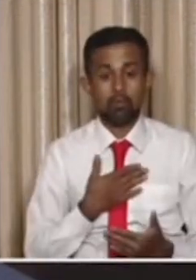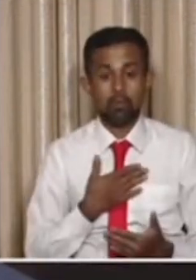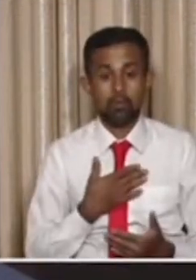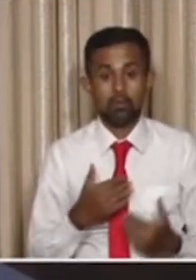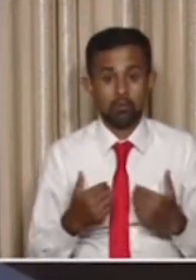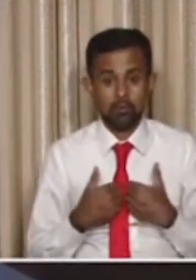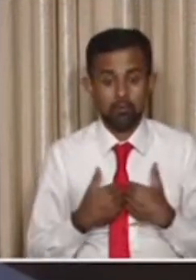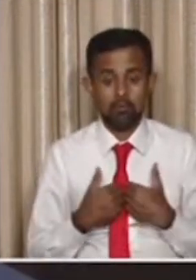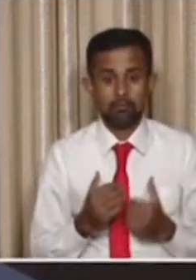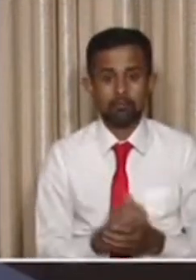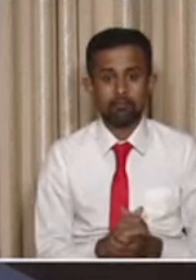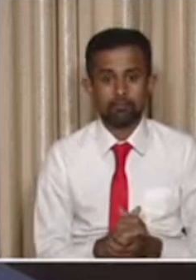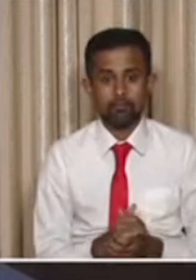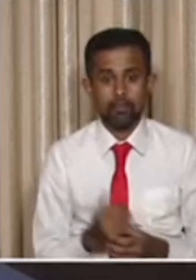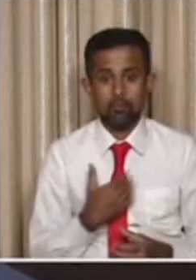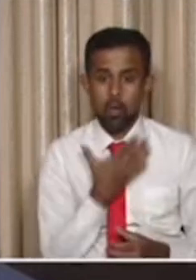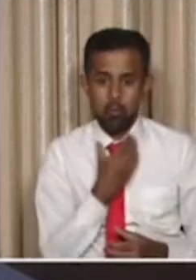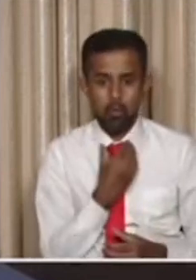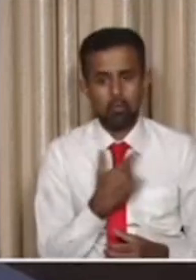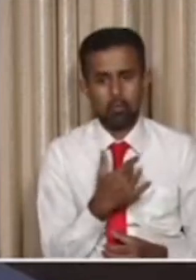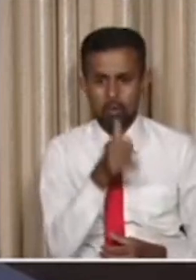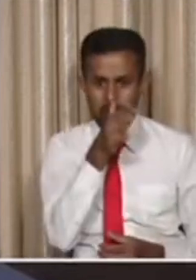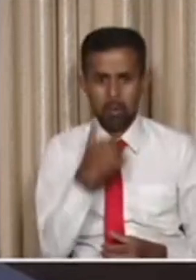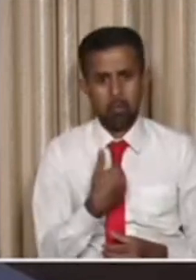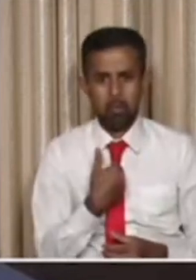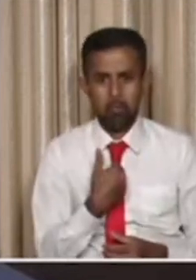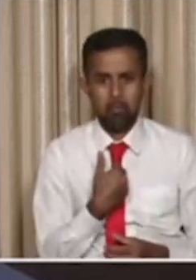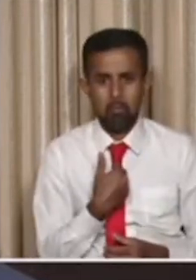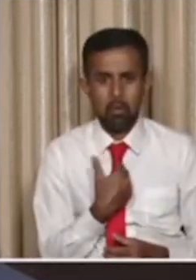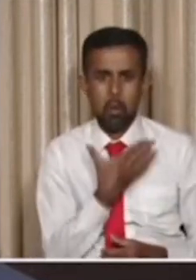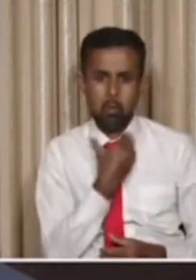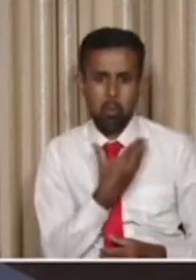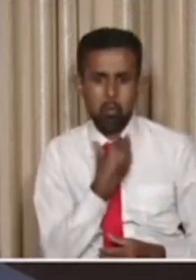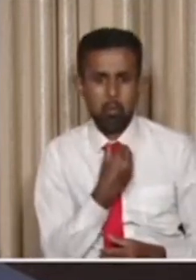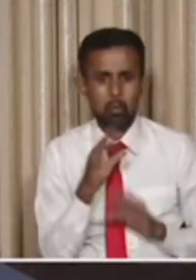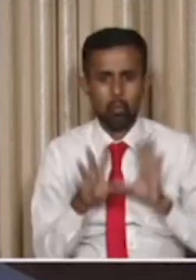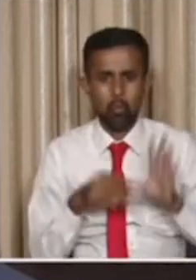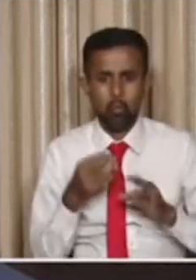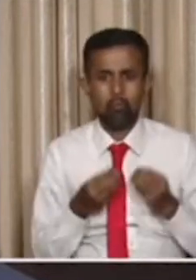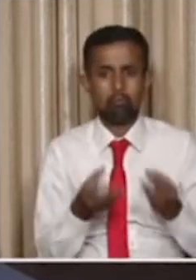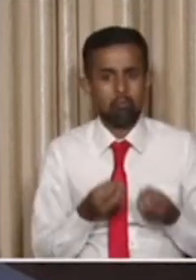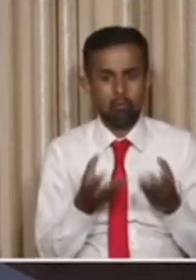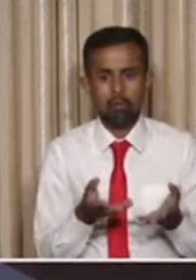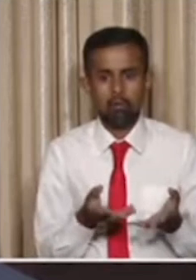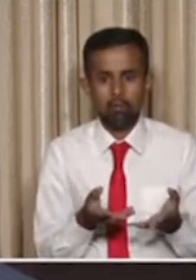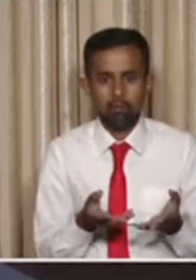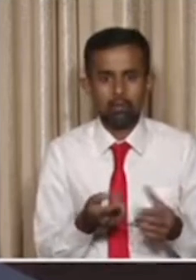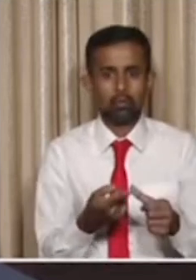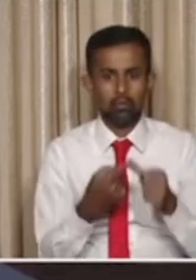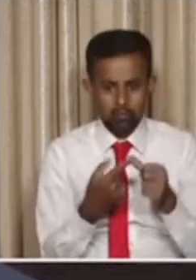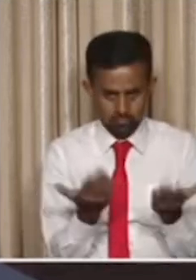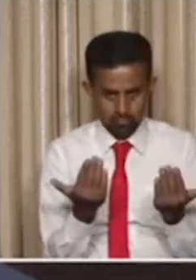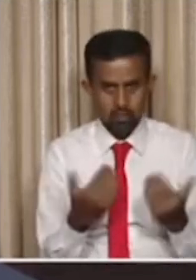credibility sauce on the line. Ikan. Mam buru kari de, wanca kari de. Me buru ot me turu turu diri pat karno de. Ikan utter